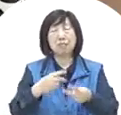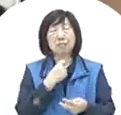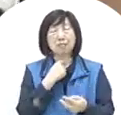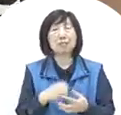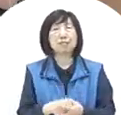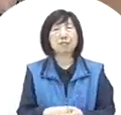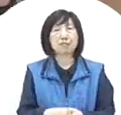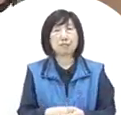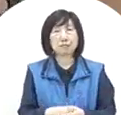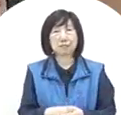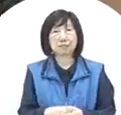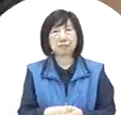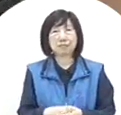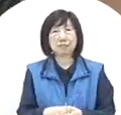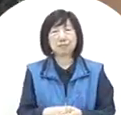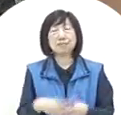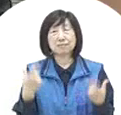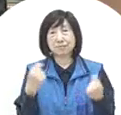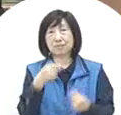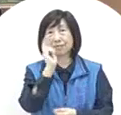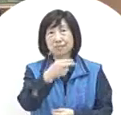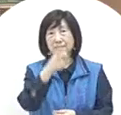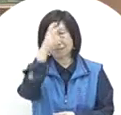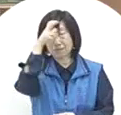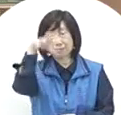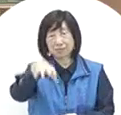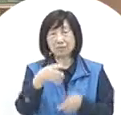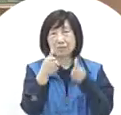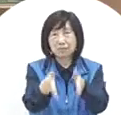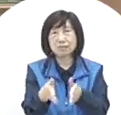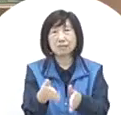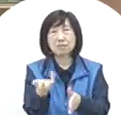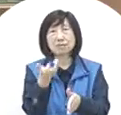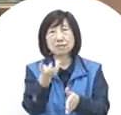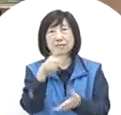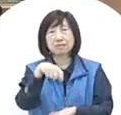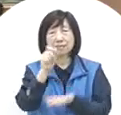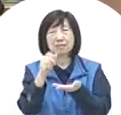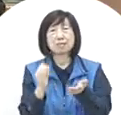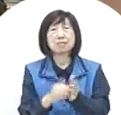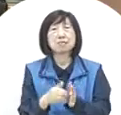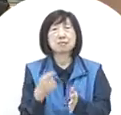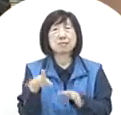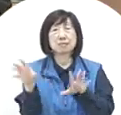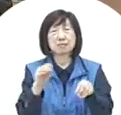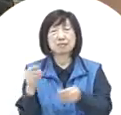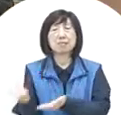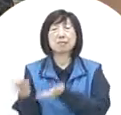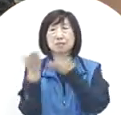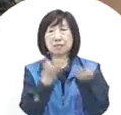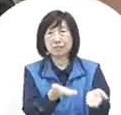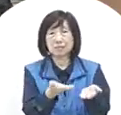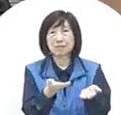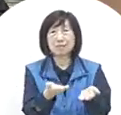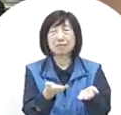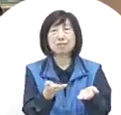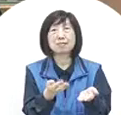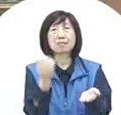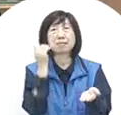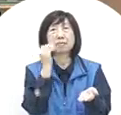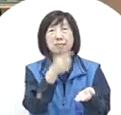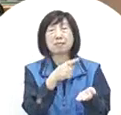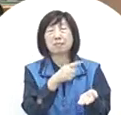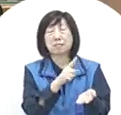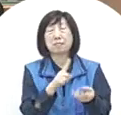够明确了吧。 那我们总是，我也请警察局针对您刚刚讲的，您的资料如果能够给他啊，没有，我们主动去了